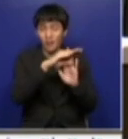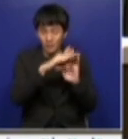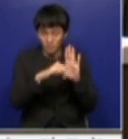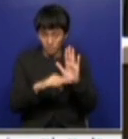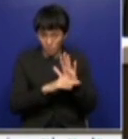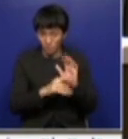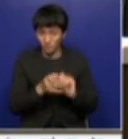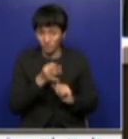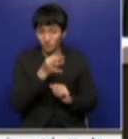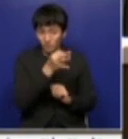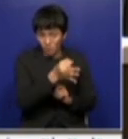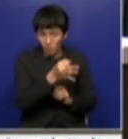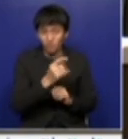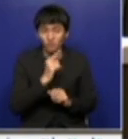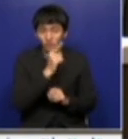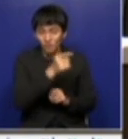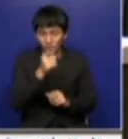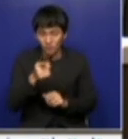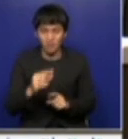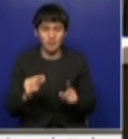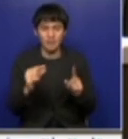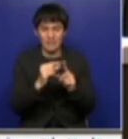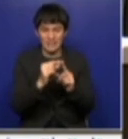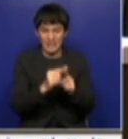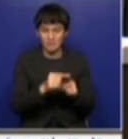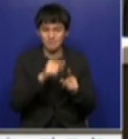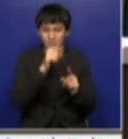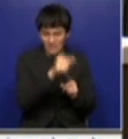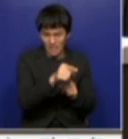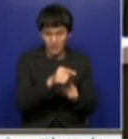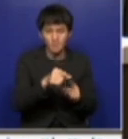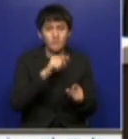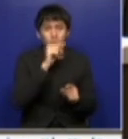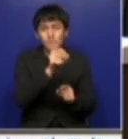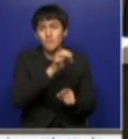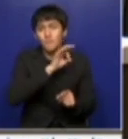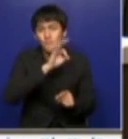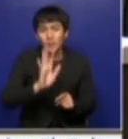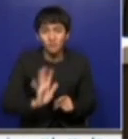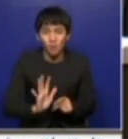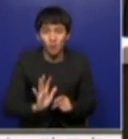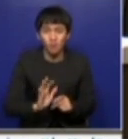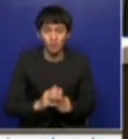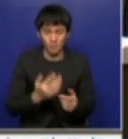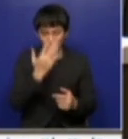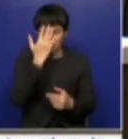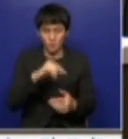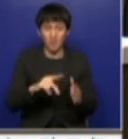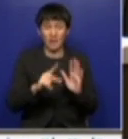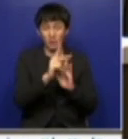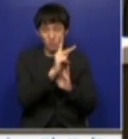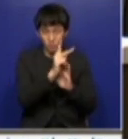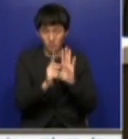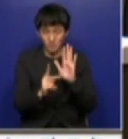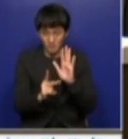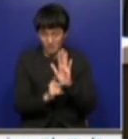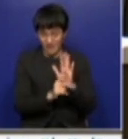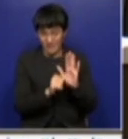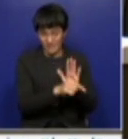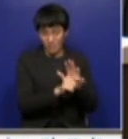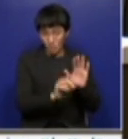ต้องทำคำสั่งไม่ฟ้องเพราะอะไรครับเพราะว่าบรรดากฎหมายที่ยกเลิกไปแล้ว